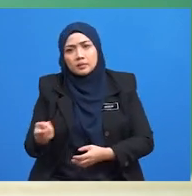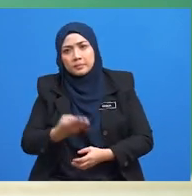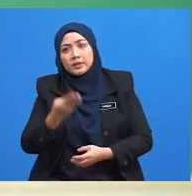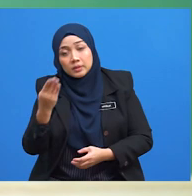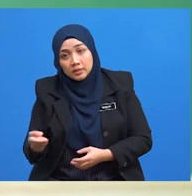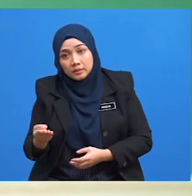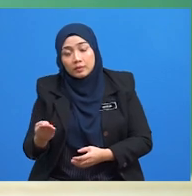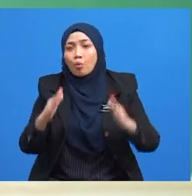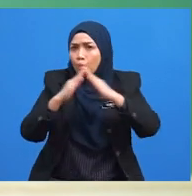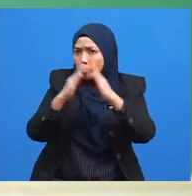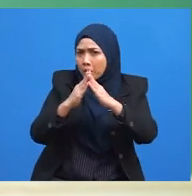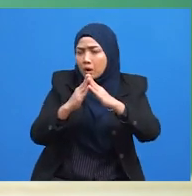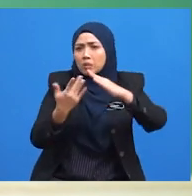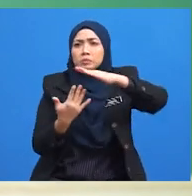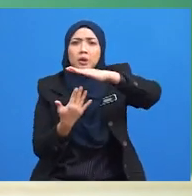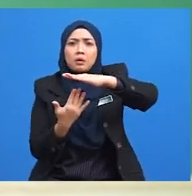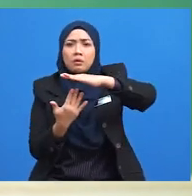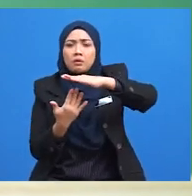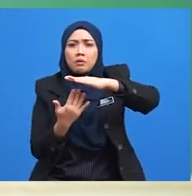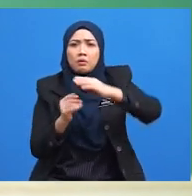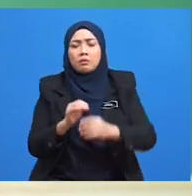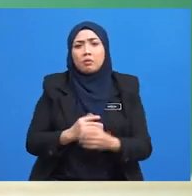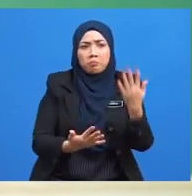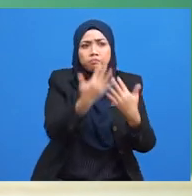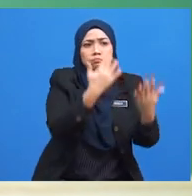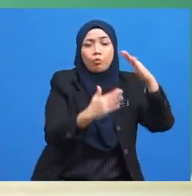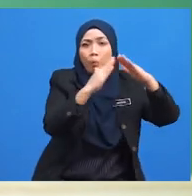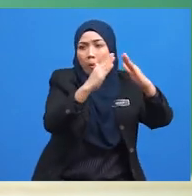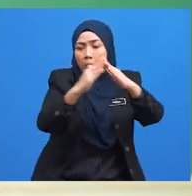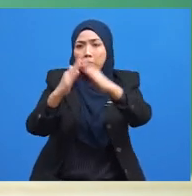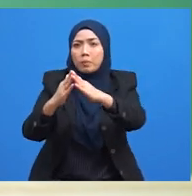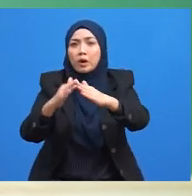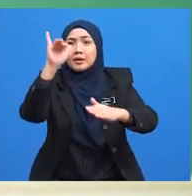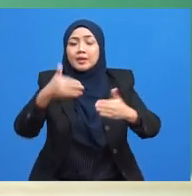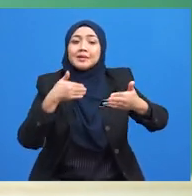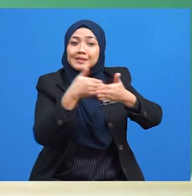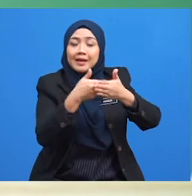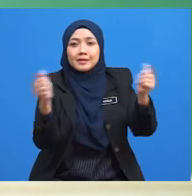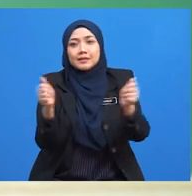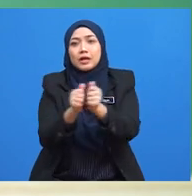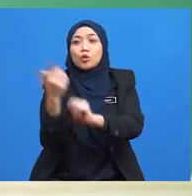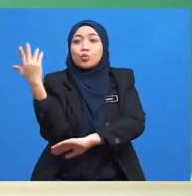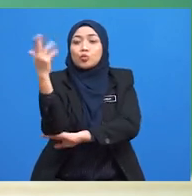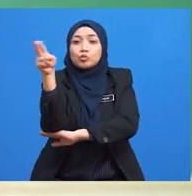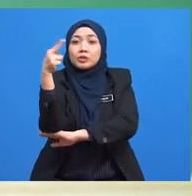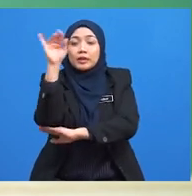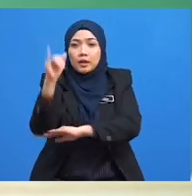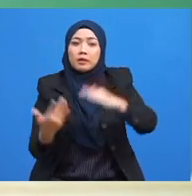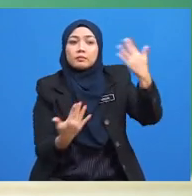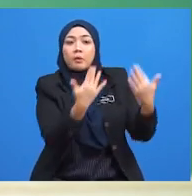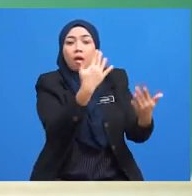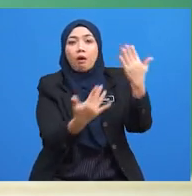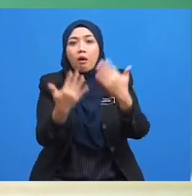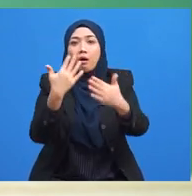terbakar, terutamanya kawasan rumah yang berdekatan dengan hutan yang terbakar. Aktiviti